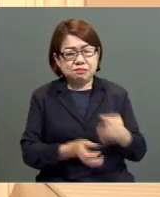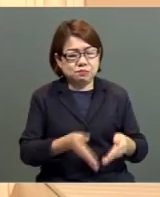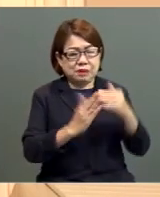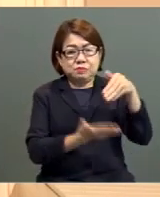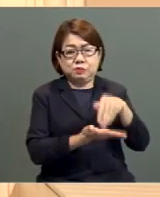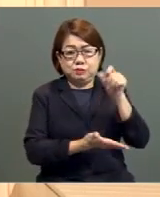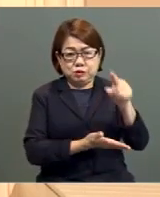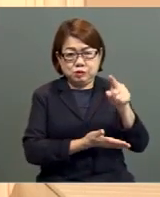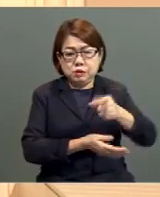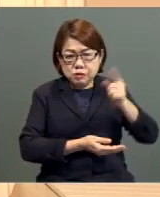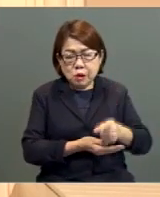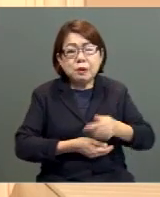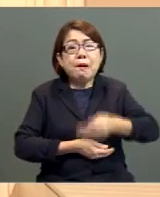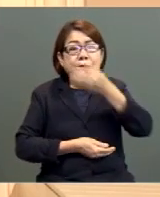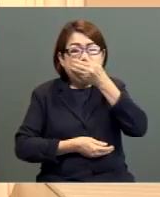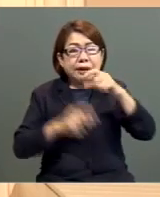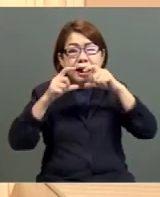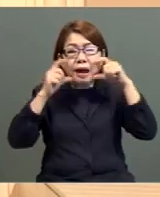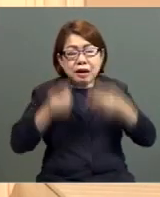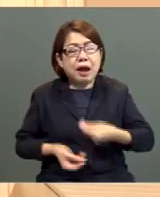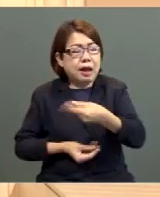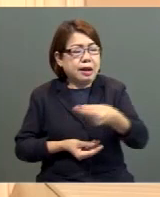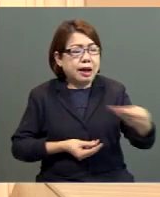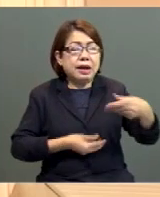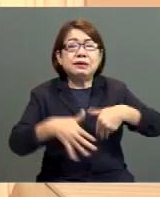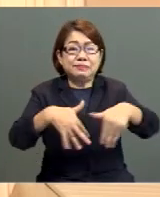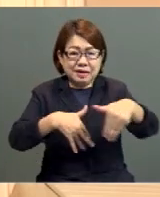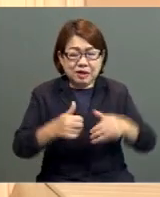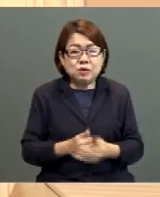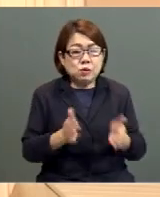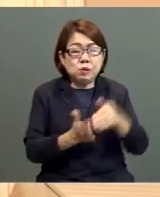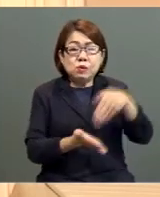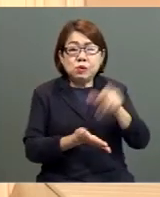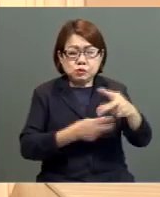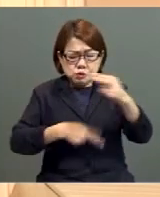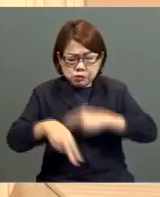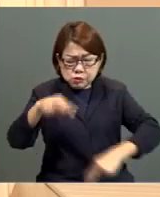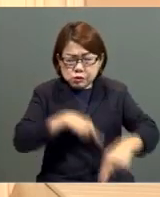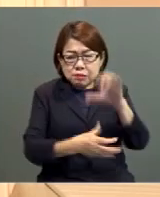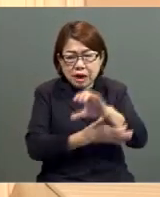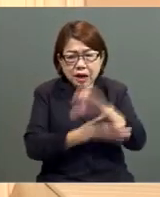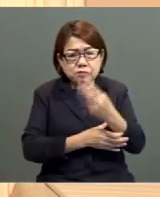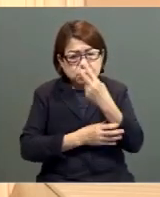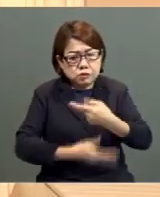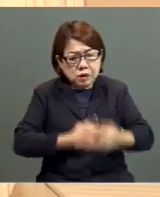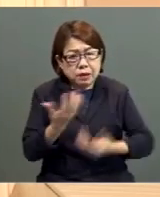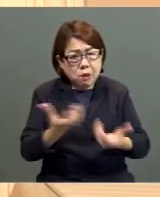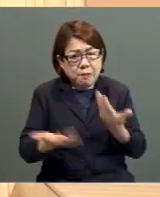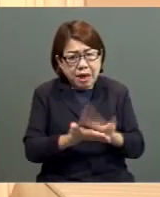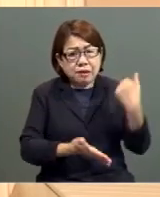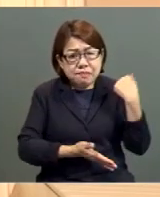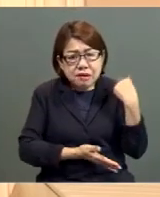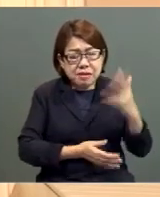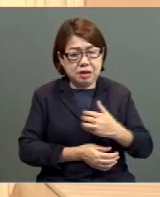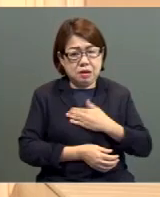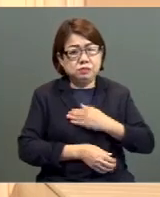กระจายหน้ากากและเวชภัณฑ์สำหรับประชาชนและศูนย์ปฏิบัติการควบคุมสินค้าโดยขอย้ำว่าผม